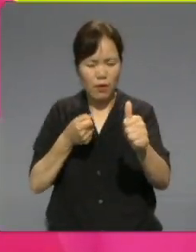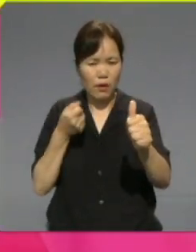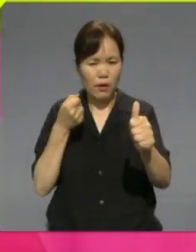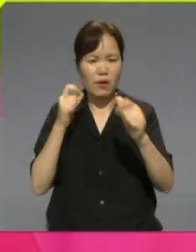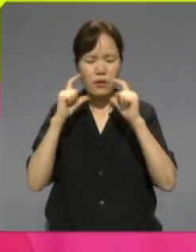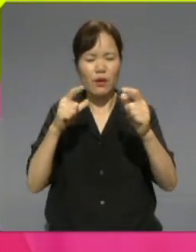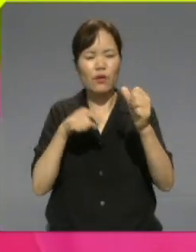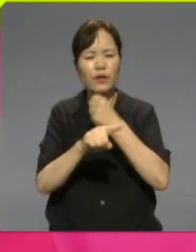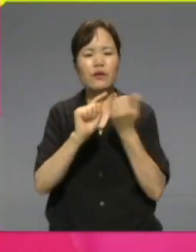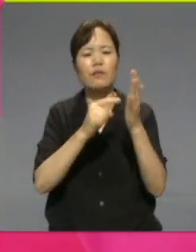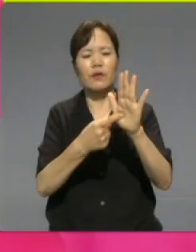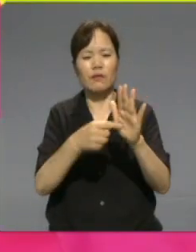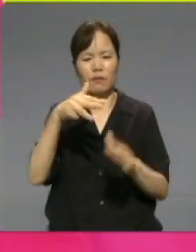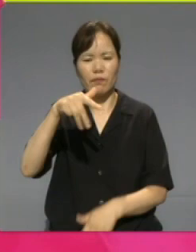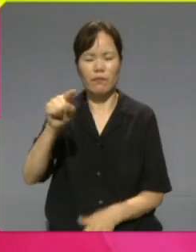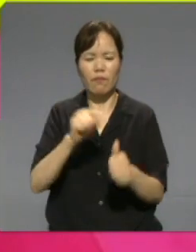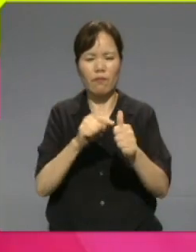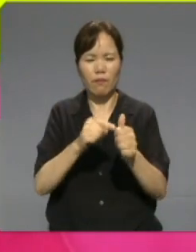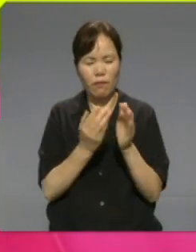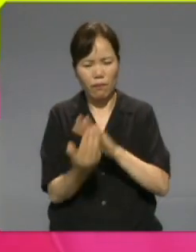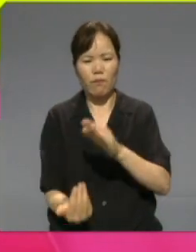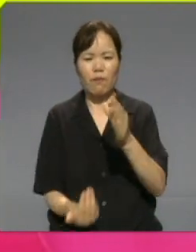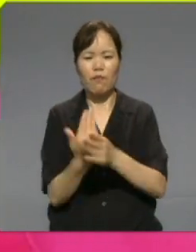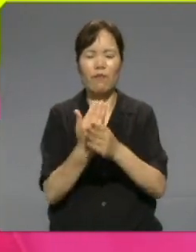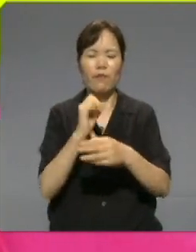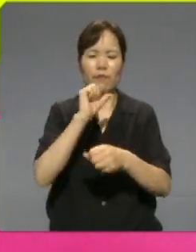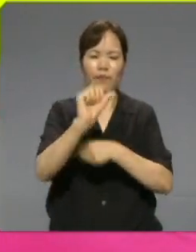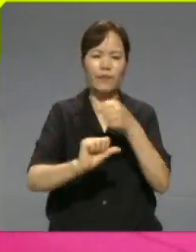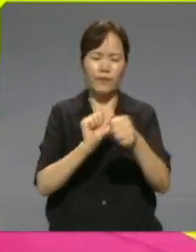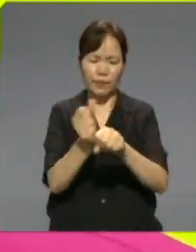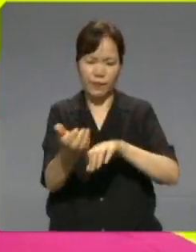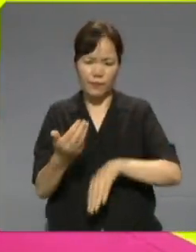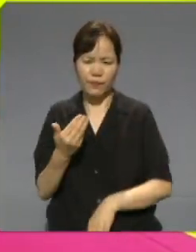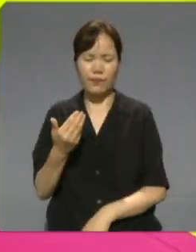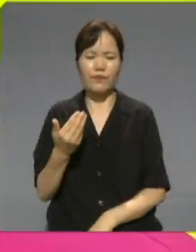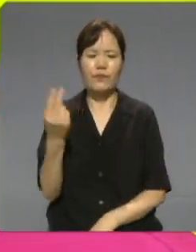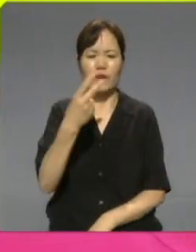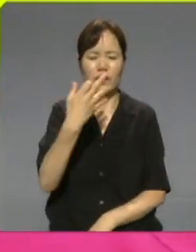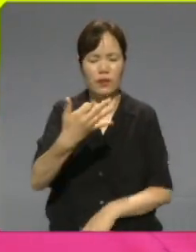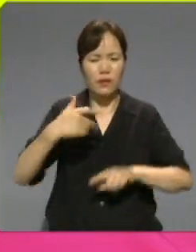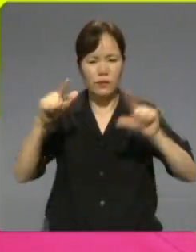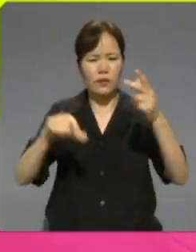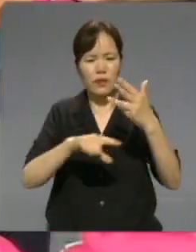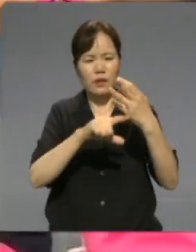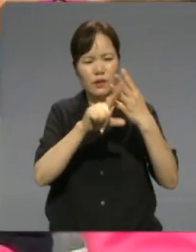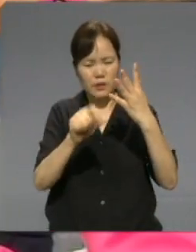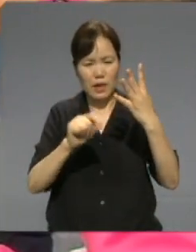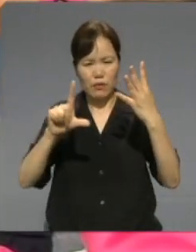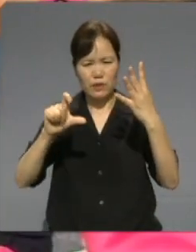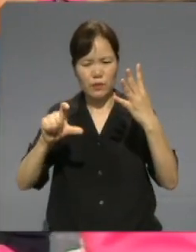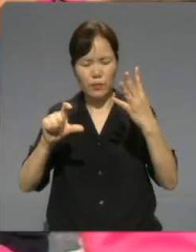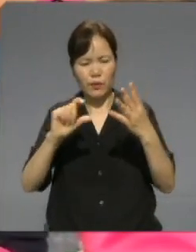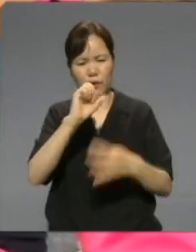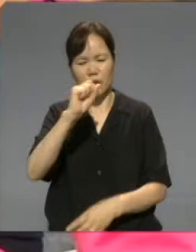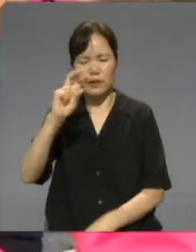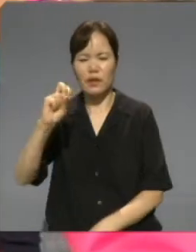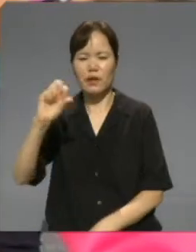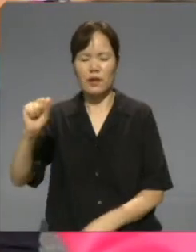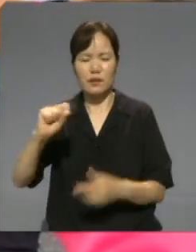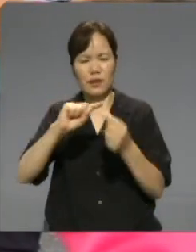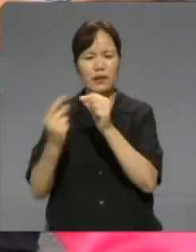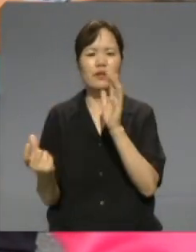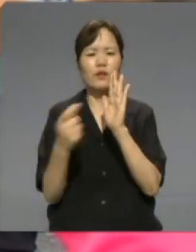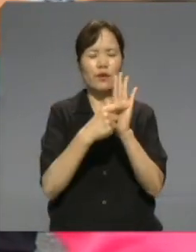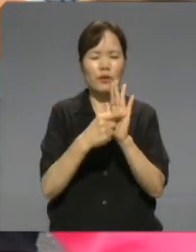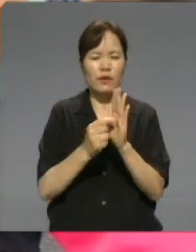밝혔습니다 차전 의원은 세월호 참사 5주기를 앞둔 2019년 4월 15일 자신의 sns에 쓴 글을 통해 세월호